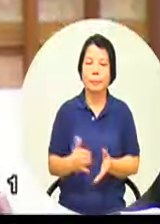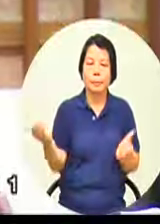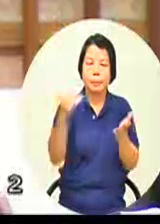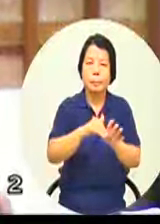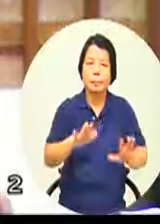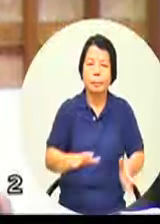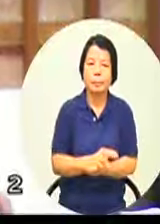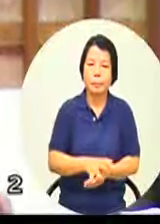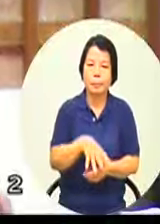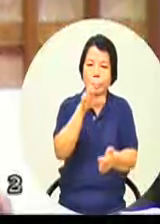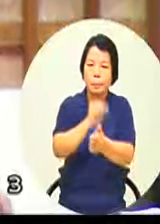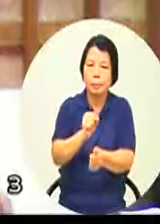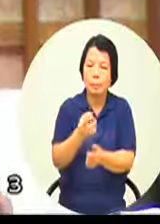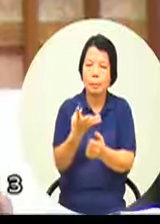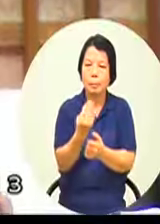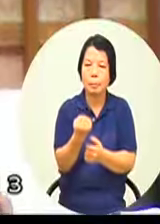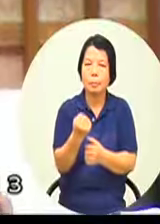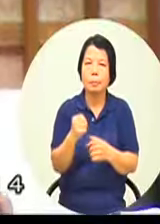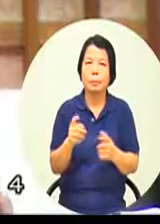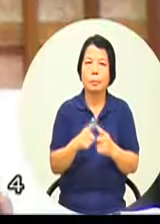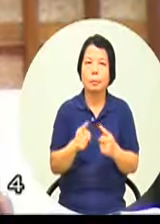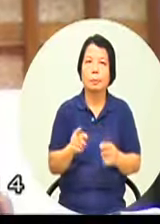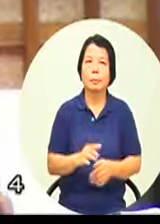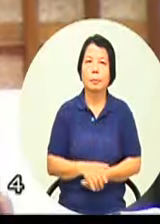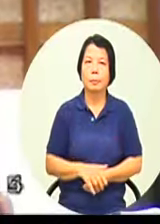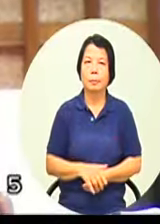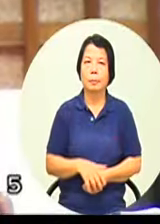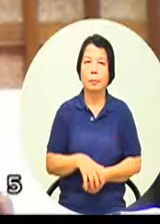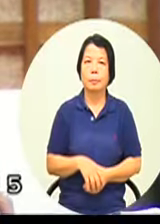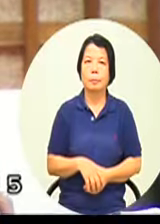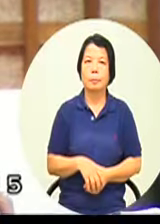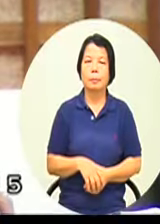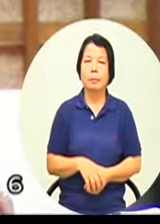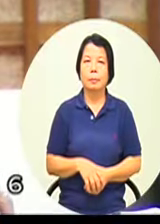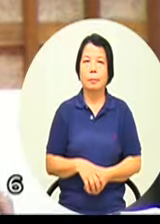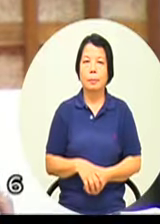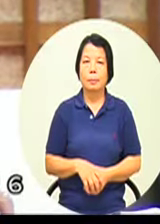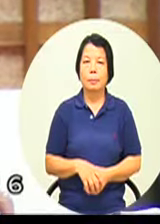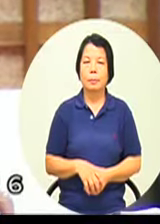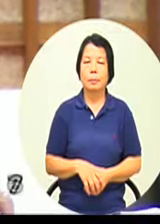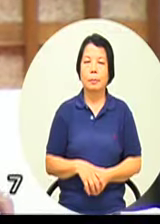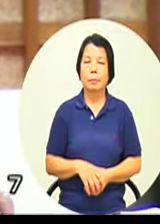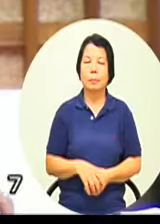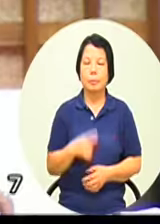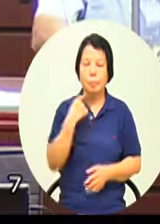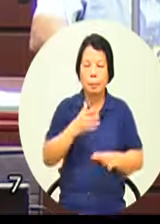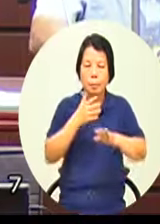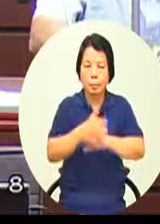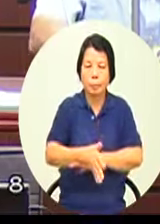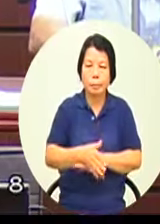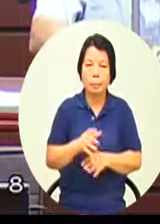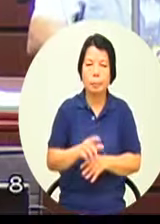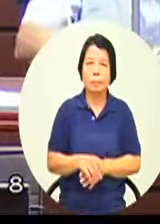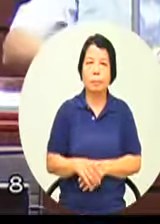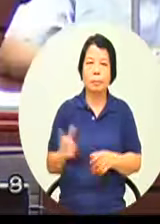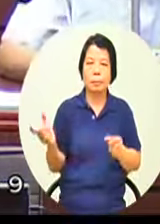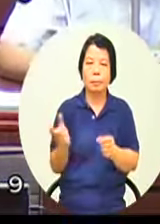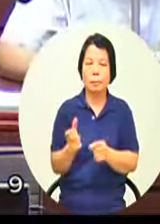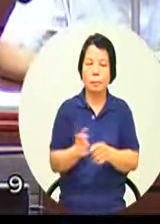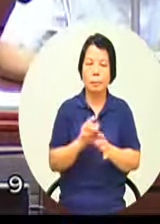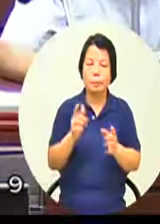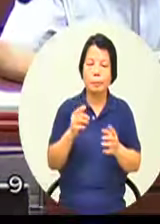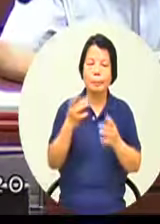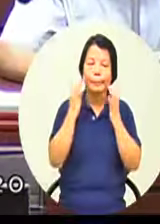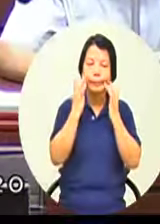能够又抓到几个菜虫？局长， 我想经过这一次的菜价的波